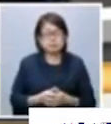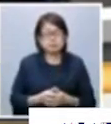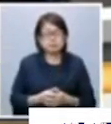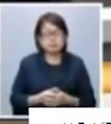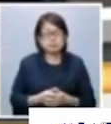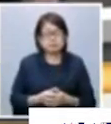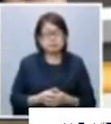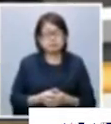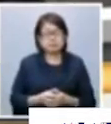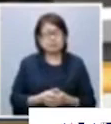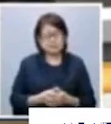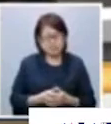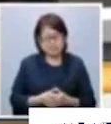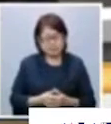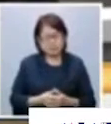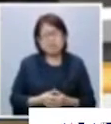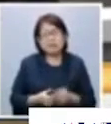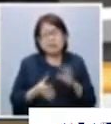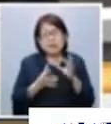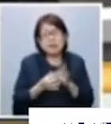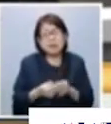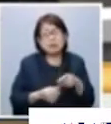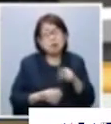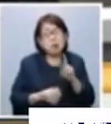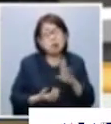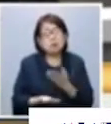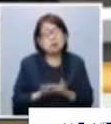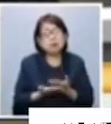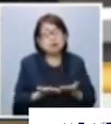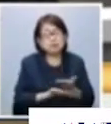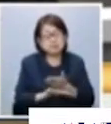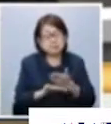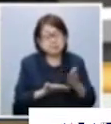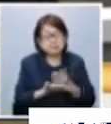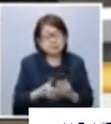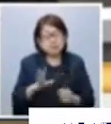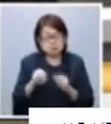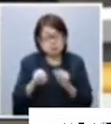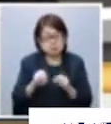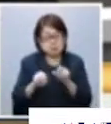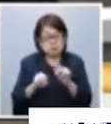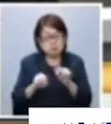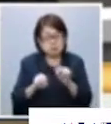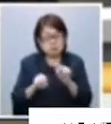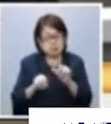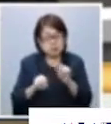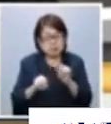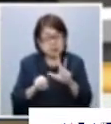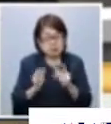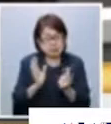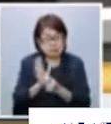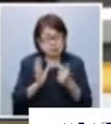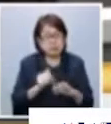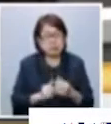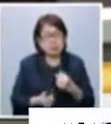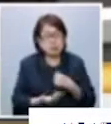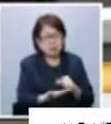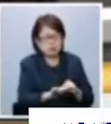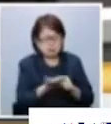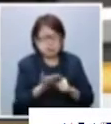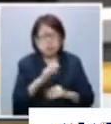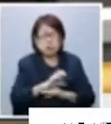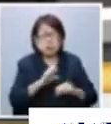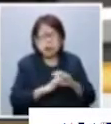พระราชบัญญัติว่าด้วยวิธีการงบประมาณเนี่ยเขากำหนดในมาตรา23ว่าในการเสนอขอรับงบประมาณเนี่ยต้องแสด